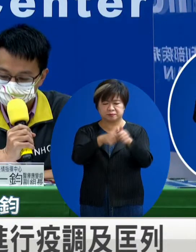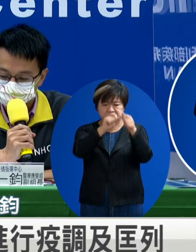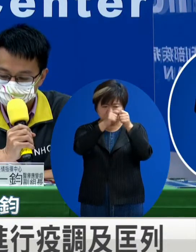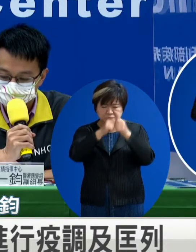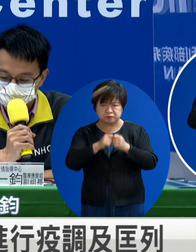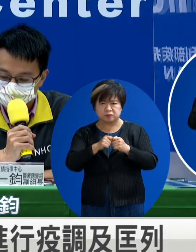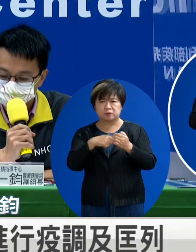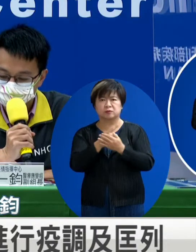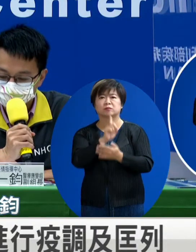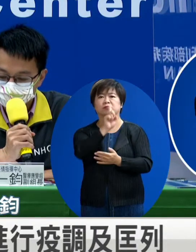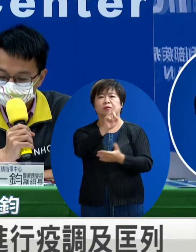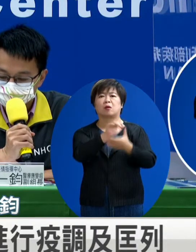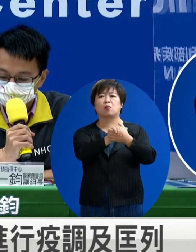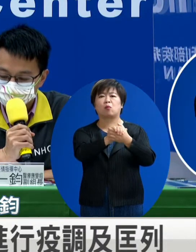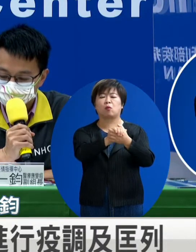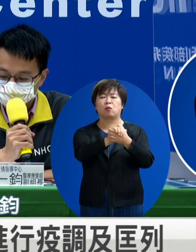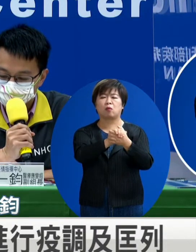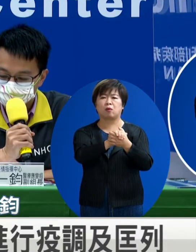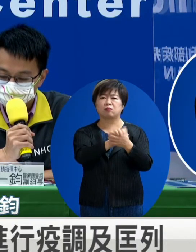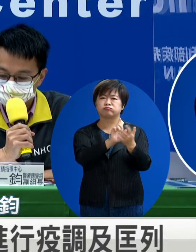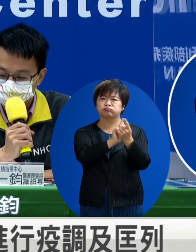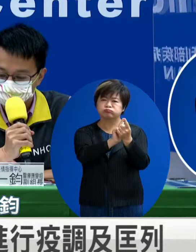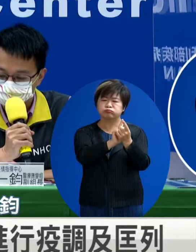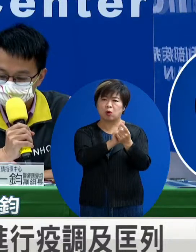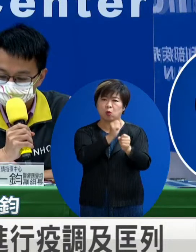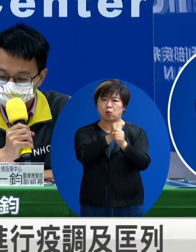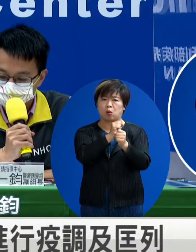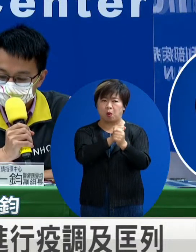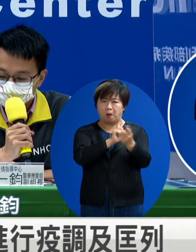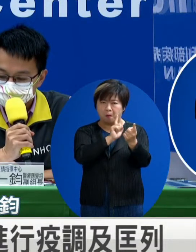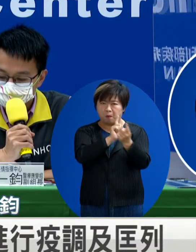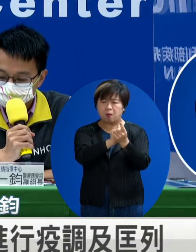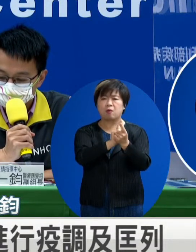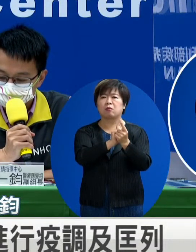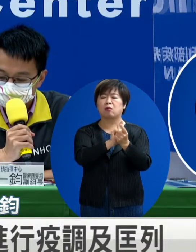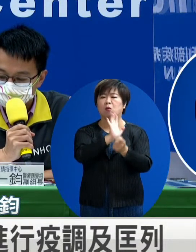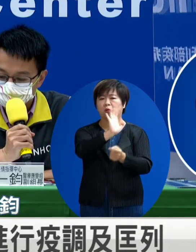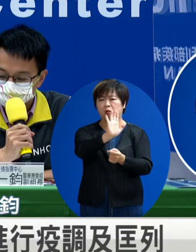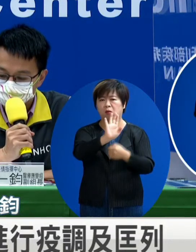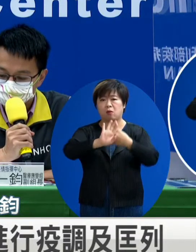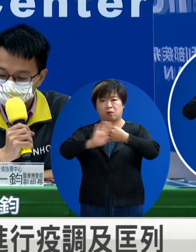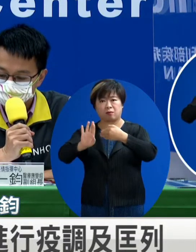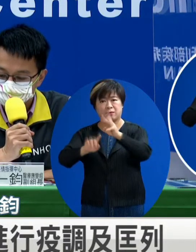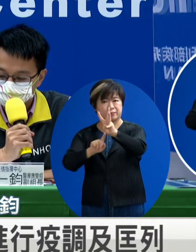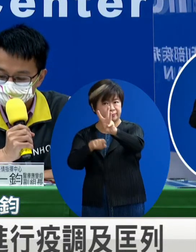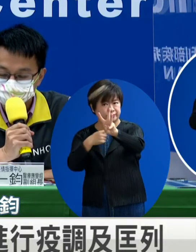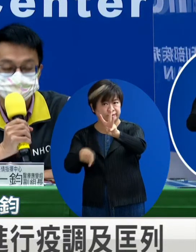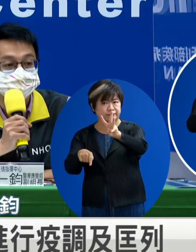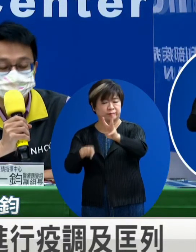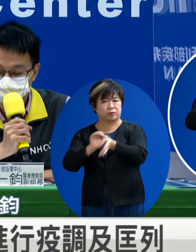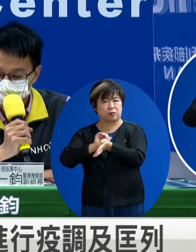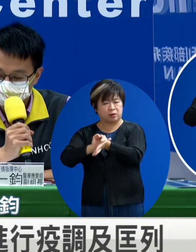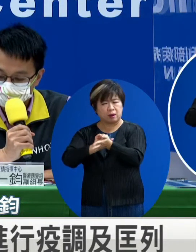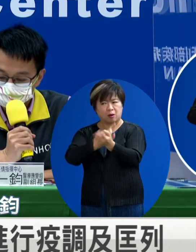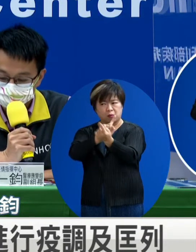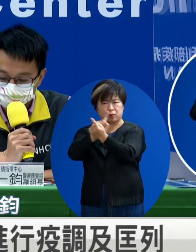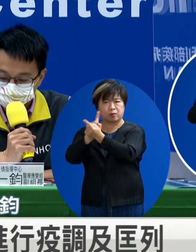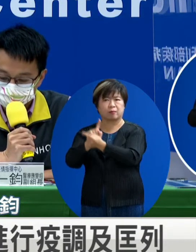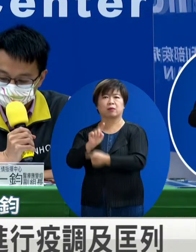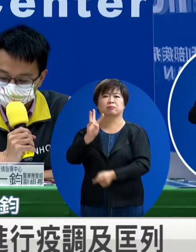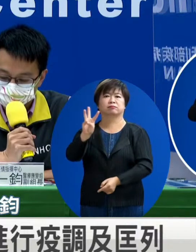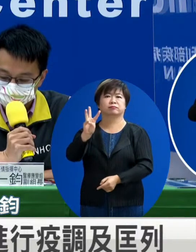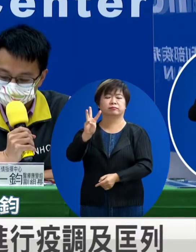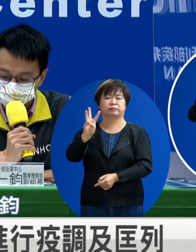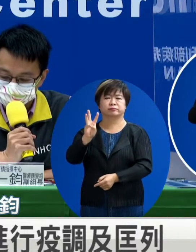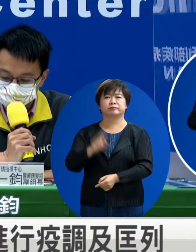只有他的一位朋友哦，那这朋友跟他工作上也有接触，以及有3位的这个就医的接触者需